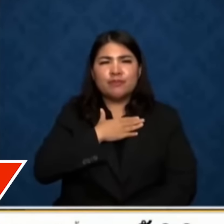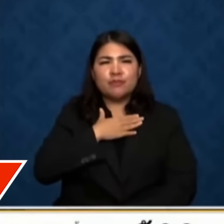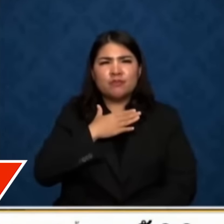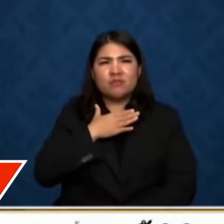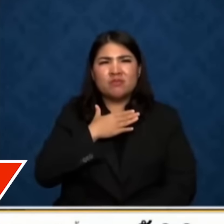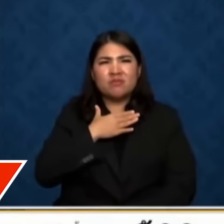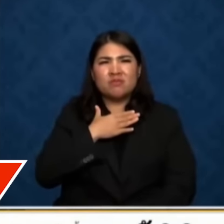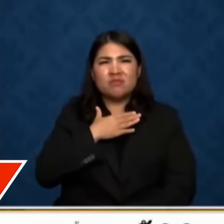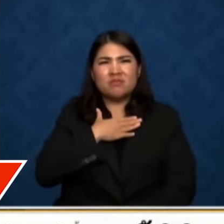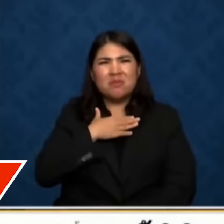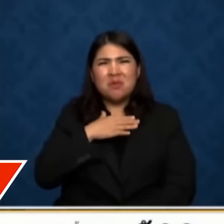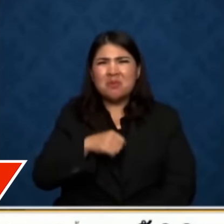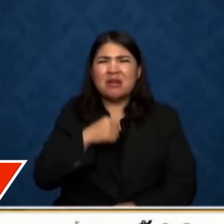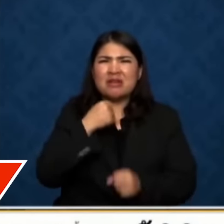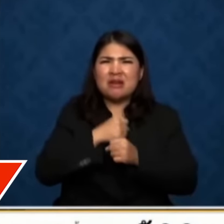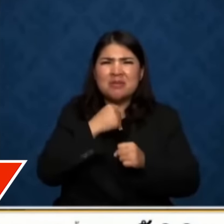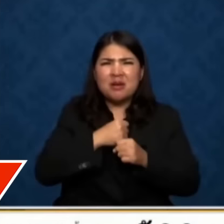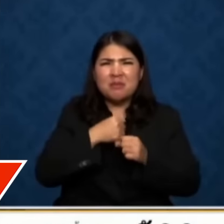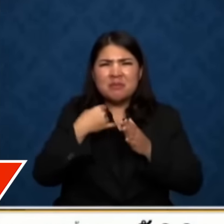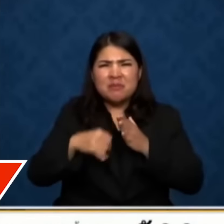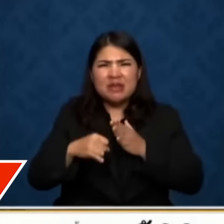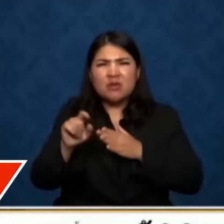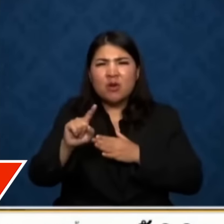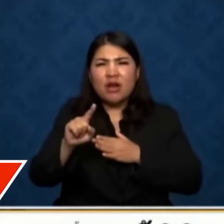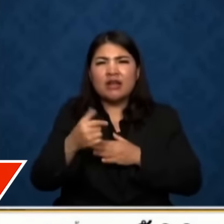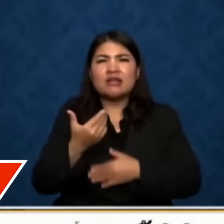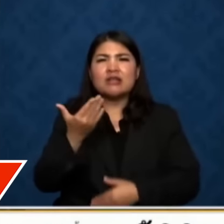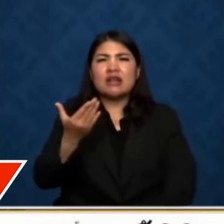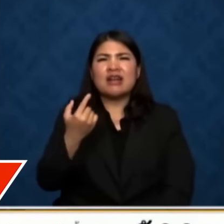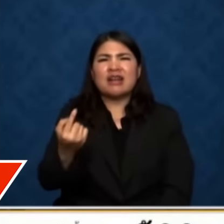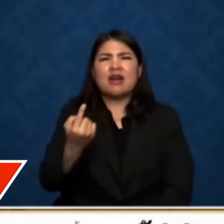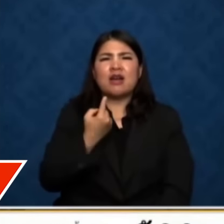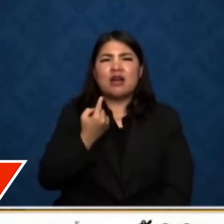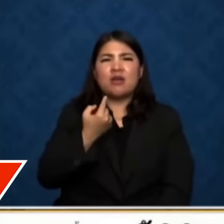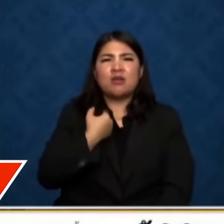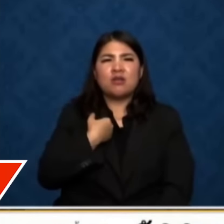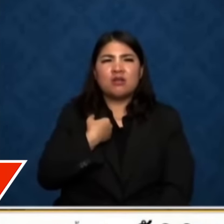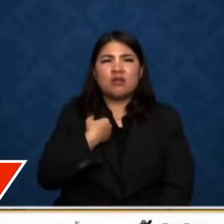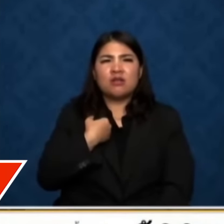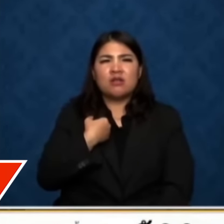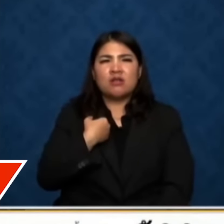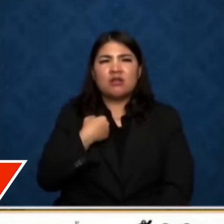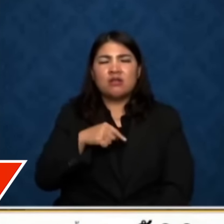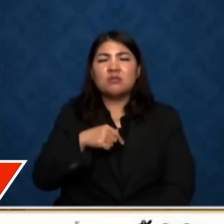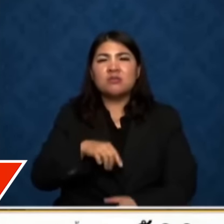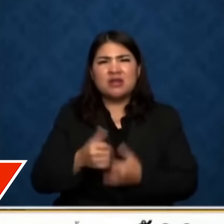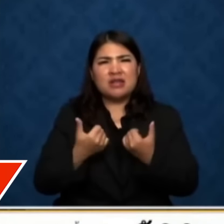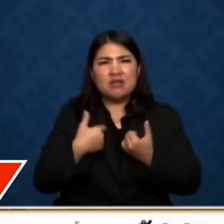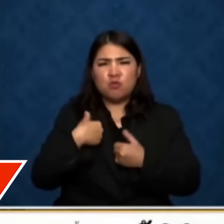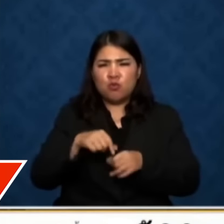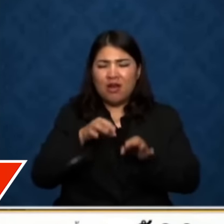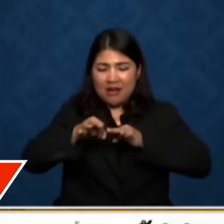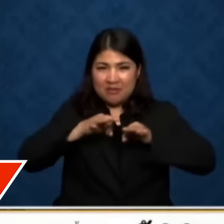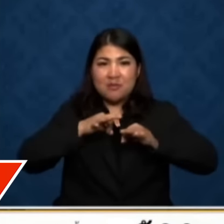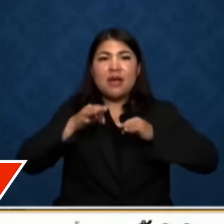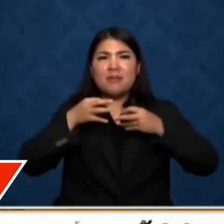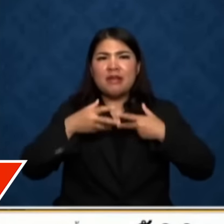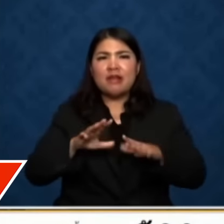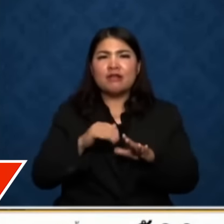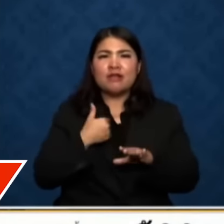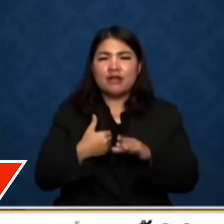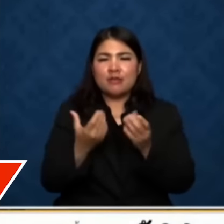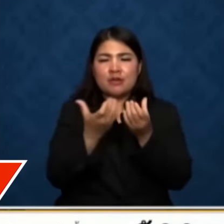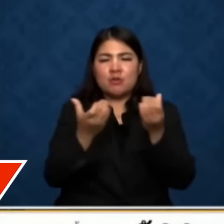ทำการอะไรผิดไปหรือไม่นะครับซึ่งท่านก็ได้กล่าวหาผมนะครับว่าเมื่อสักครู่นี้ที่ผมอภิปรายไปเนี่ยนะครับตามรัฐธรรมนูญมาตร